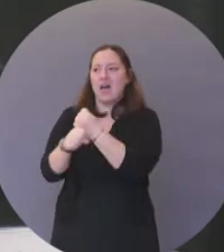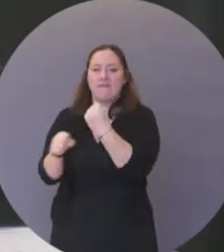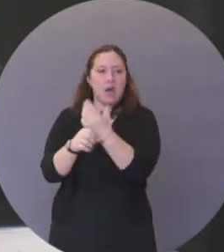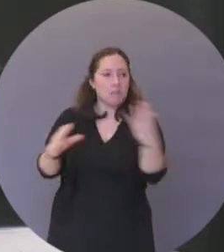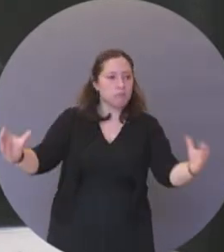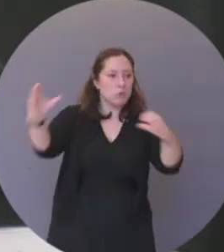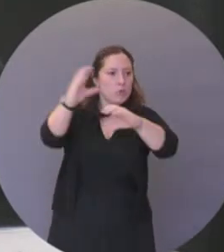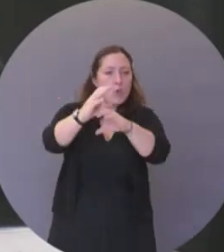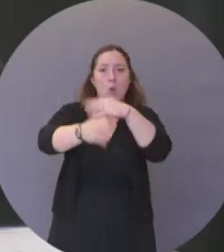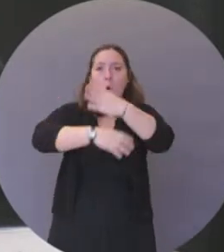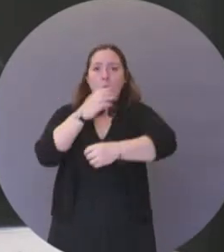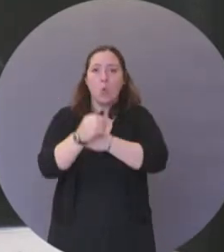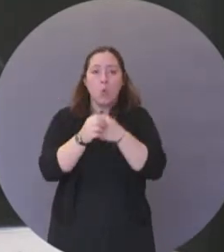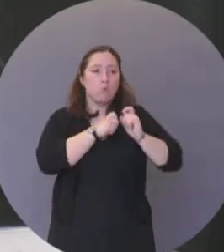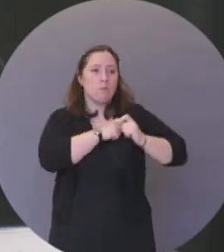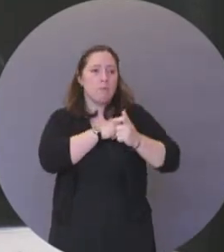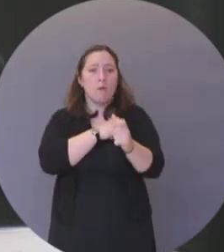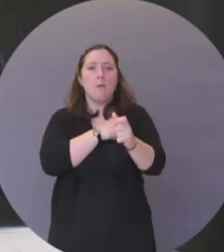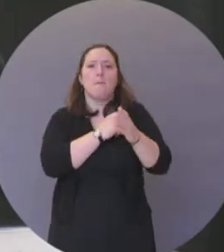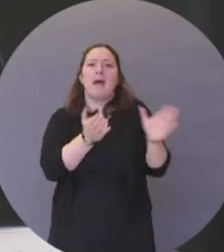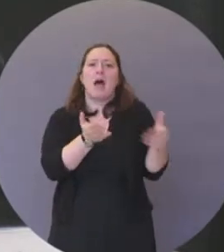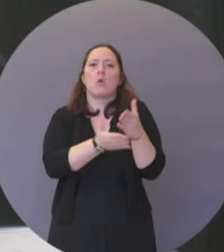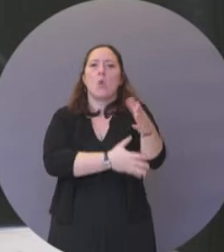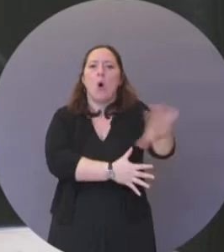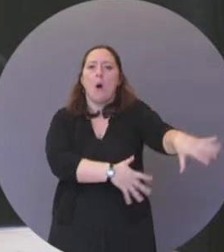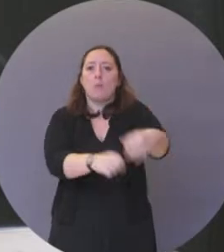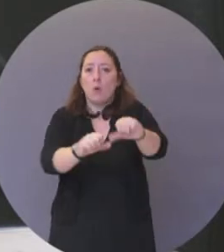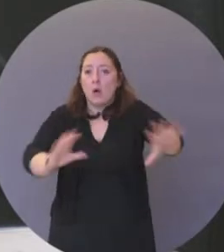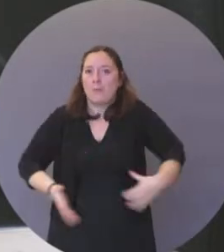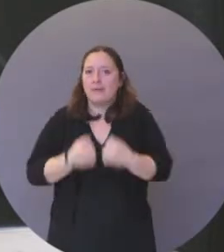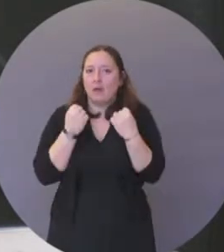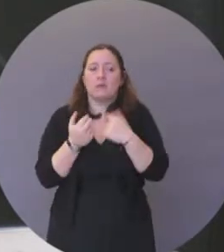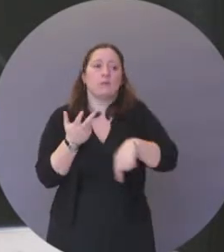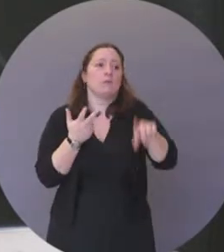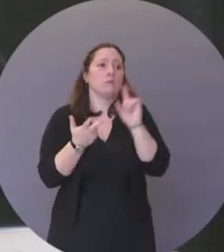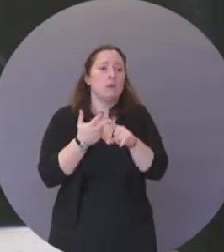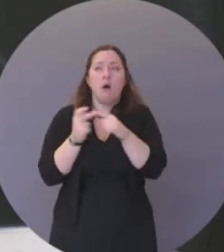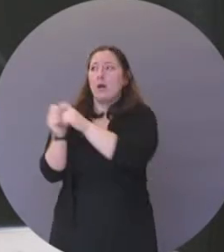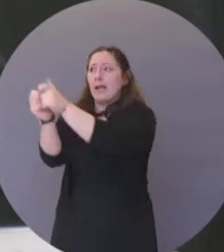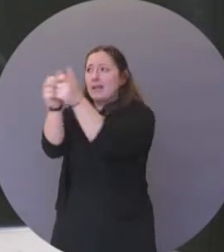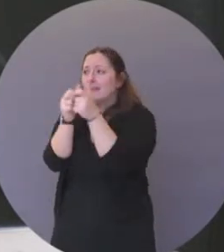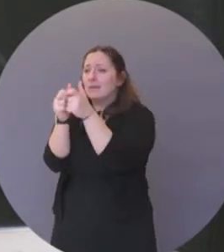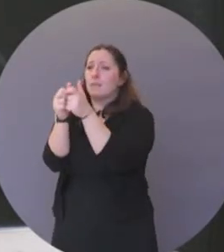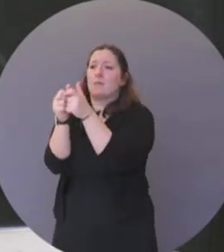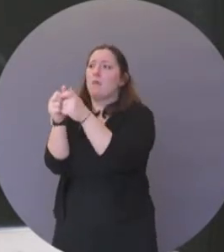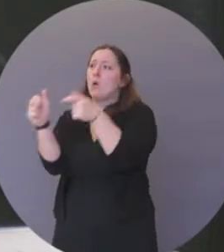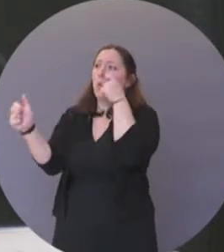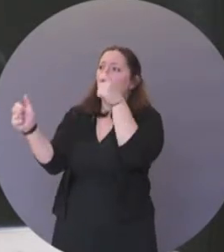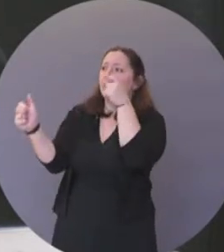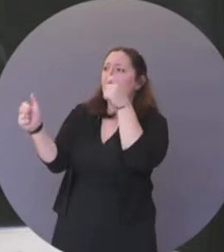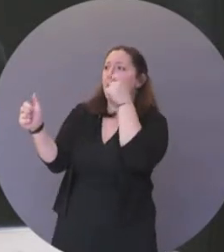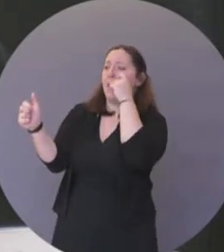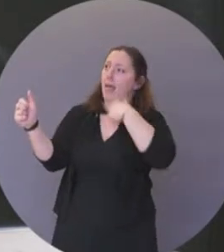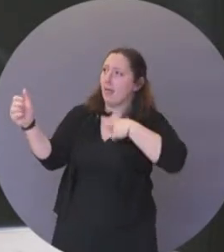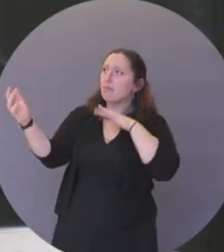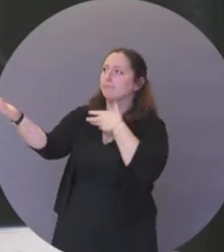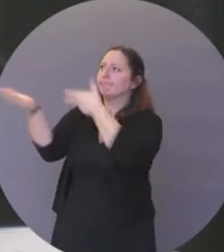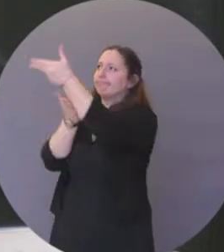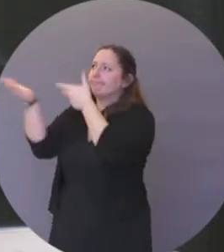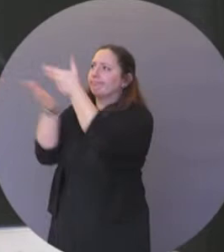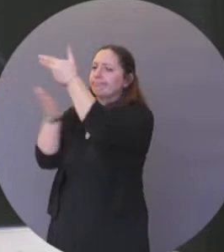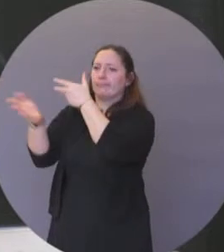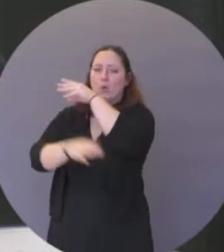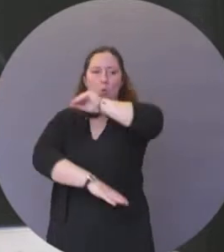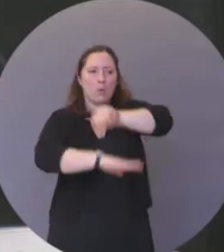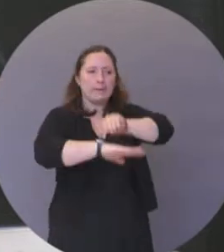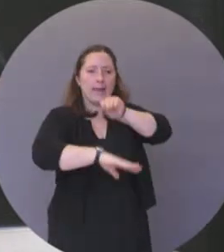parcours emploi compétences lien renforcés avec les organismes consulaires les branches professionnelles participation renforcée